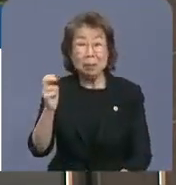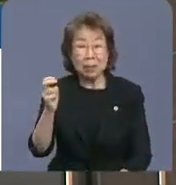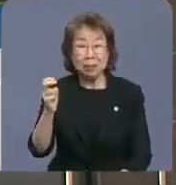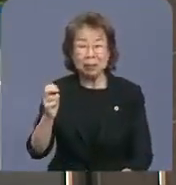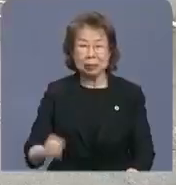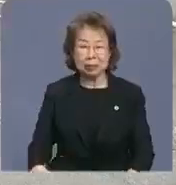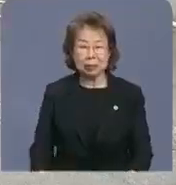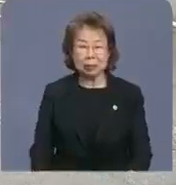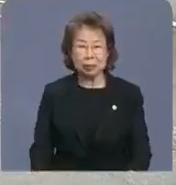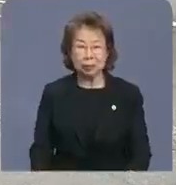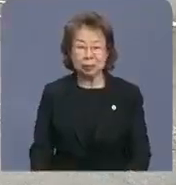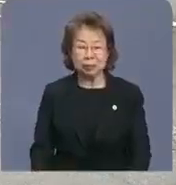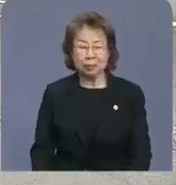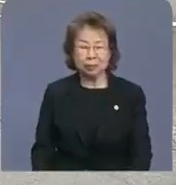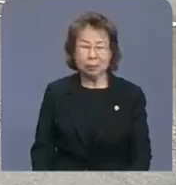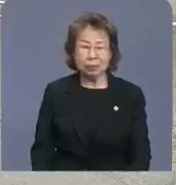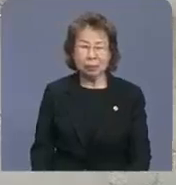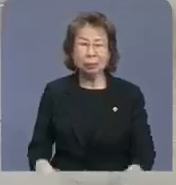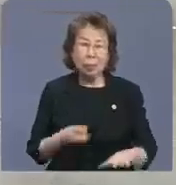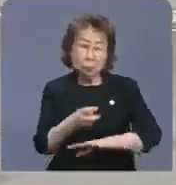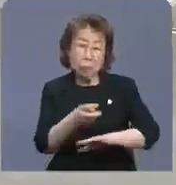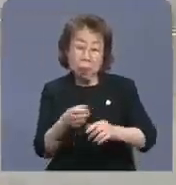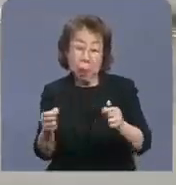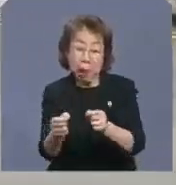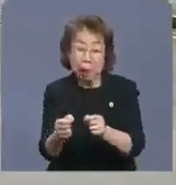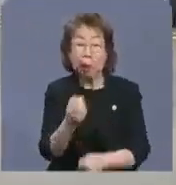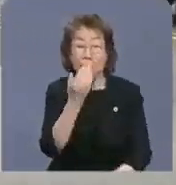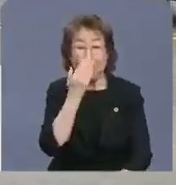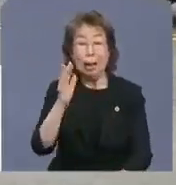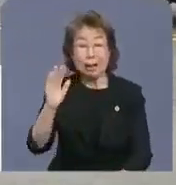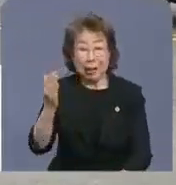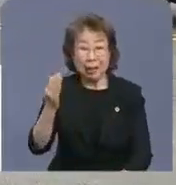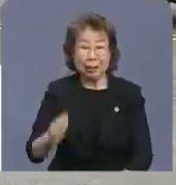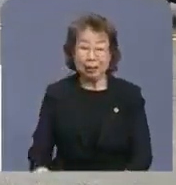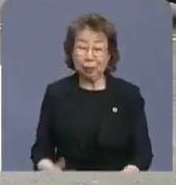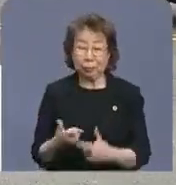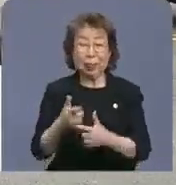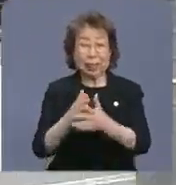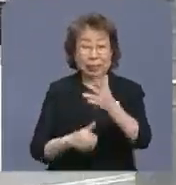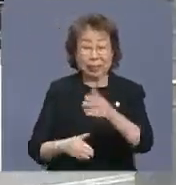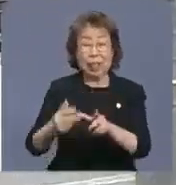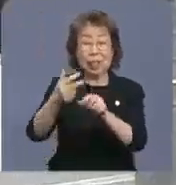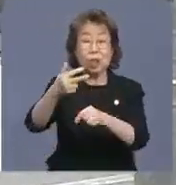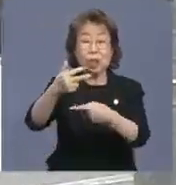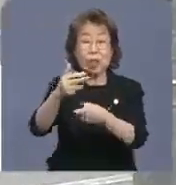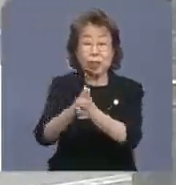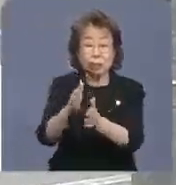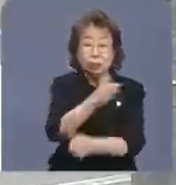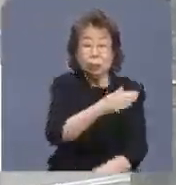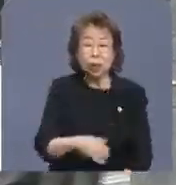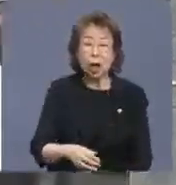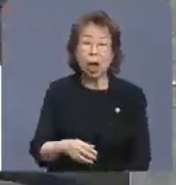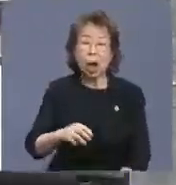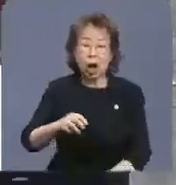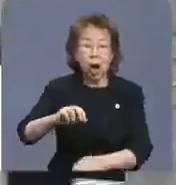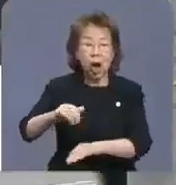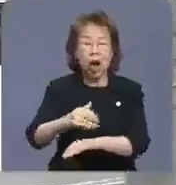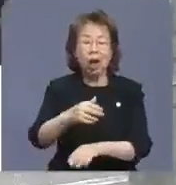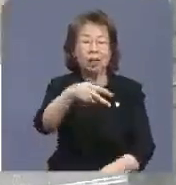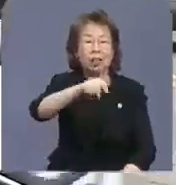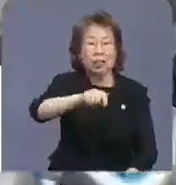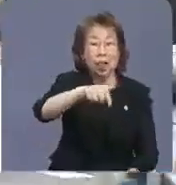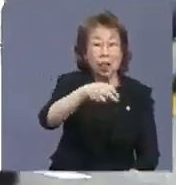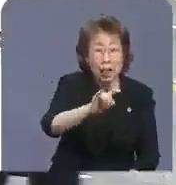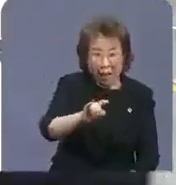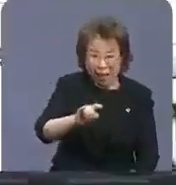보고 대중교통 접근성도 좋아 집니다 부산시는 오는 7월 1일부터 석대 역과 해운대 수목원